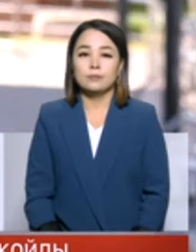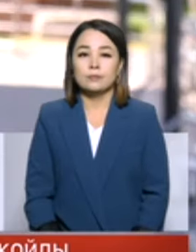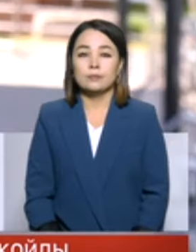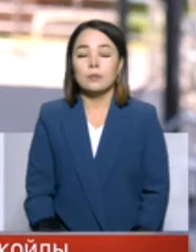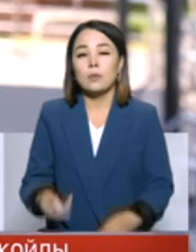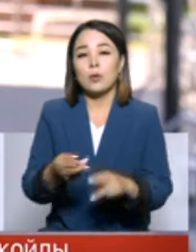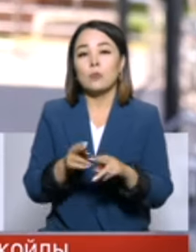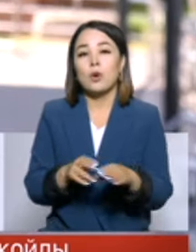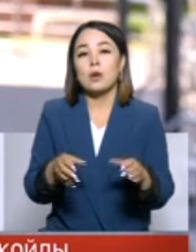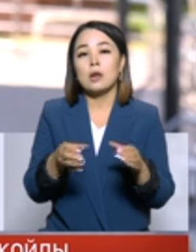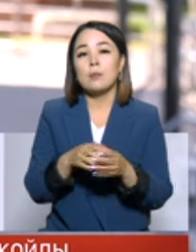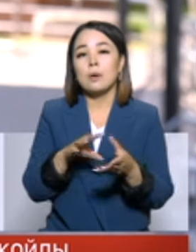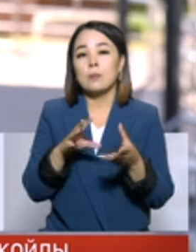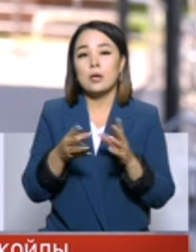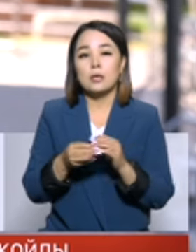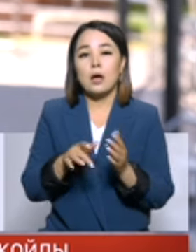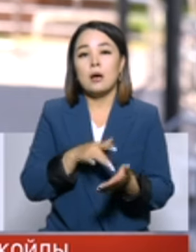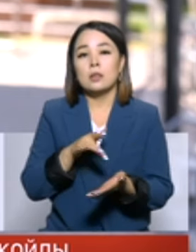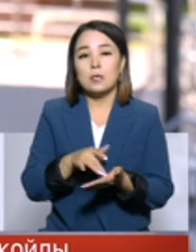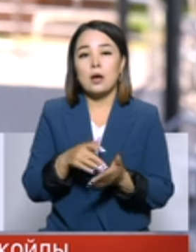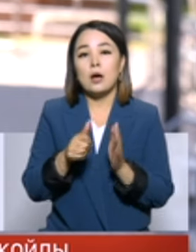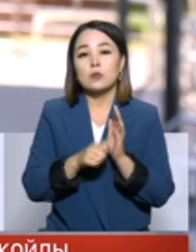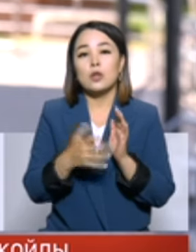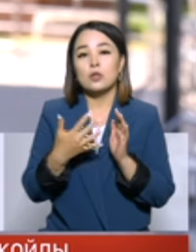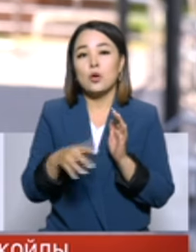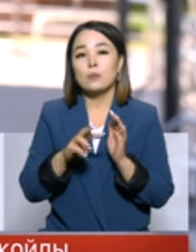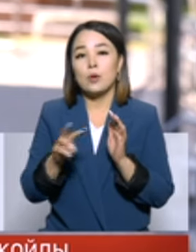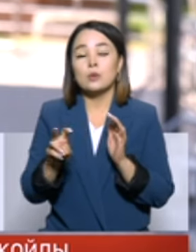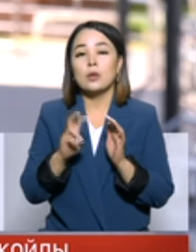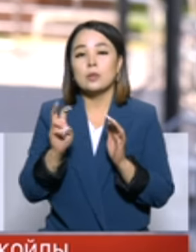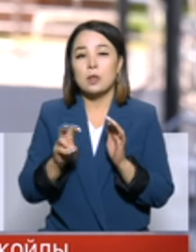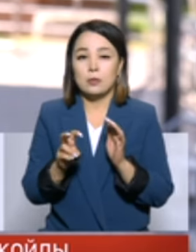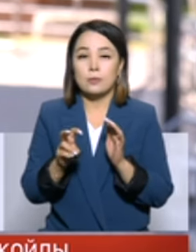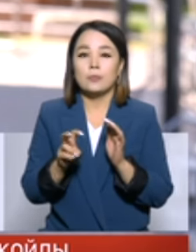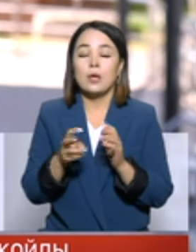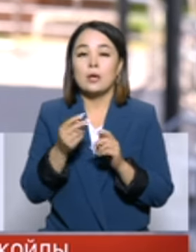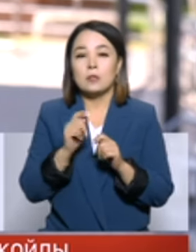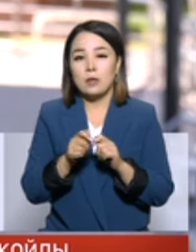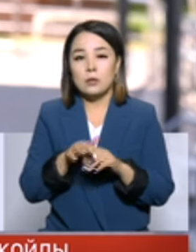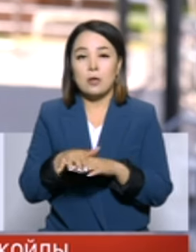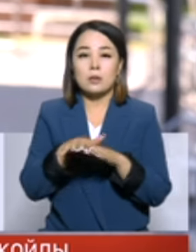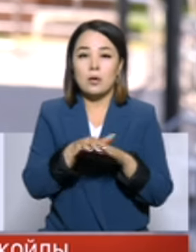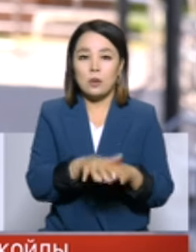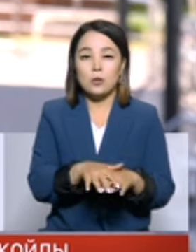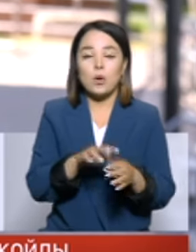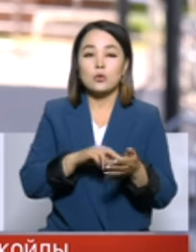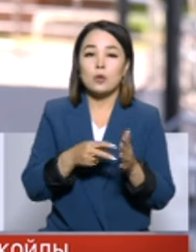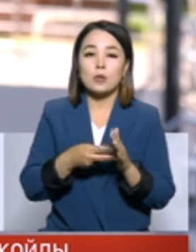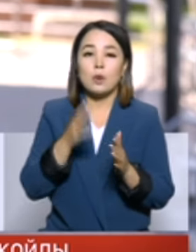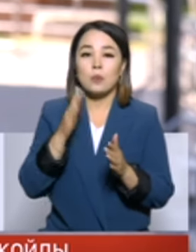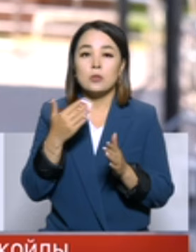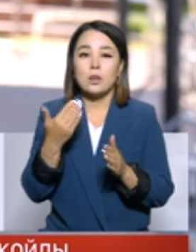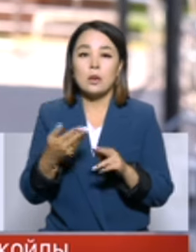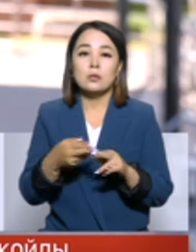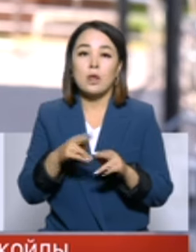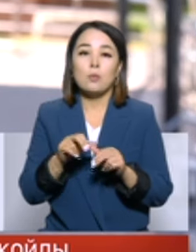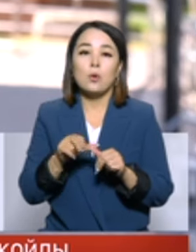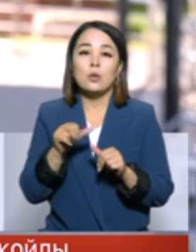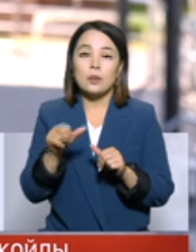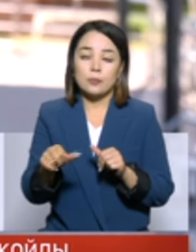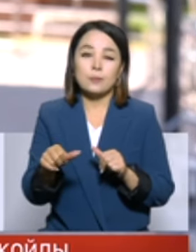Жалпы бұл компания қалаға 650 миллион ақш долларын инвестиция құюды жоспарлап отыр. Одан